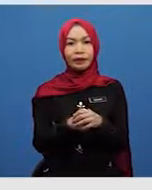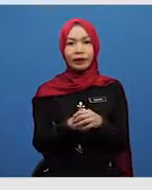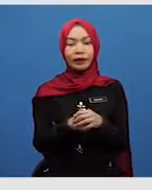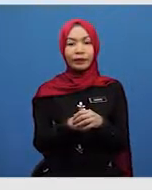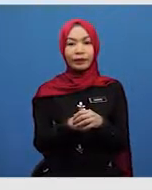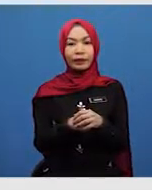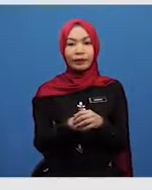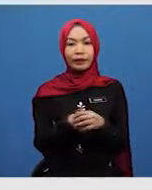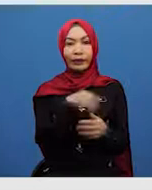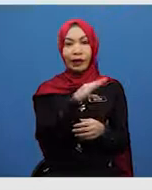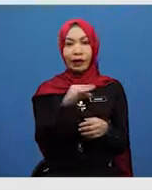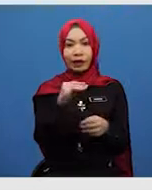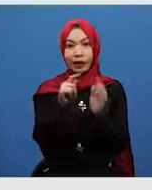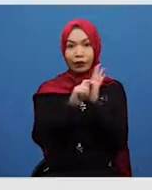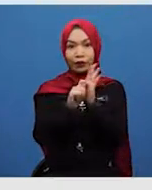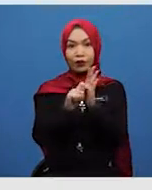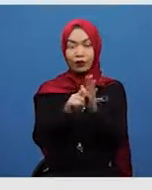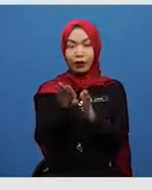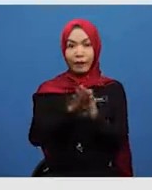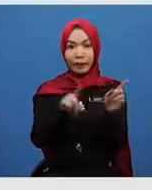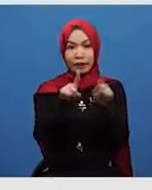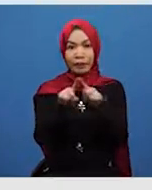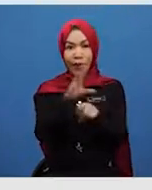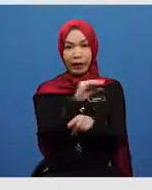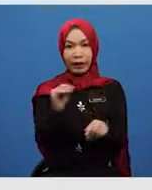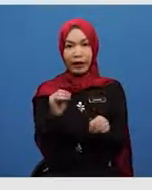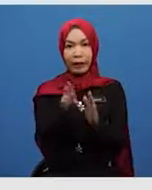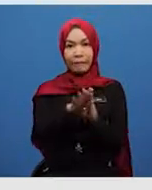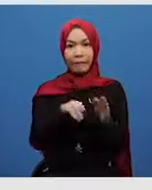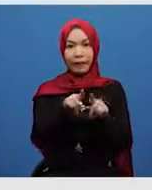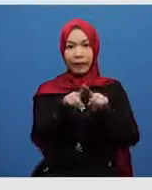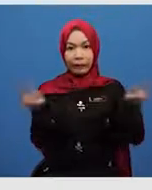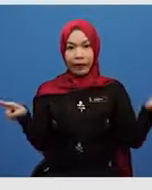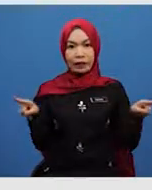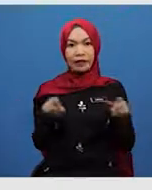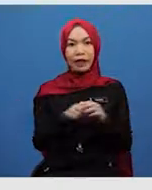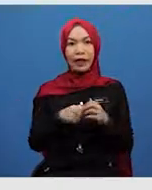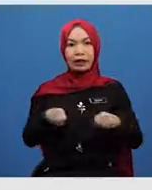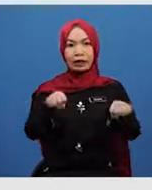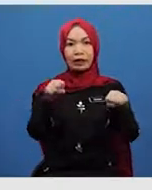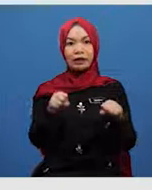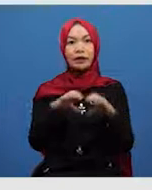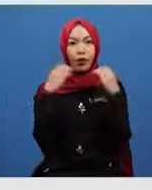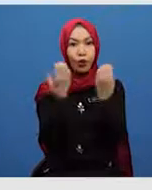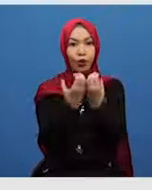dan perbedaan sistem kesukuan is Rawa dan Sabah